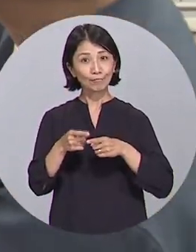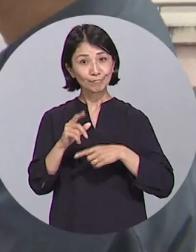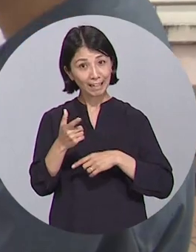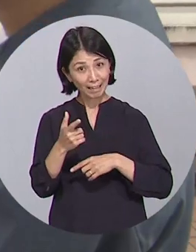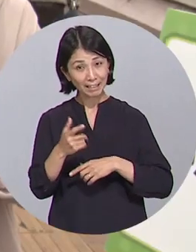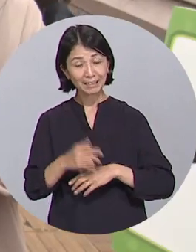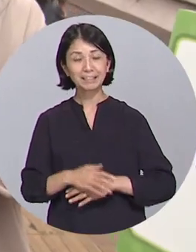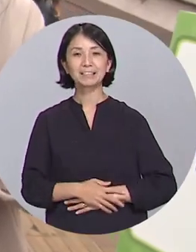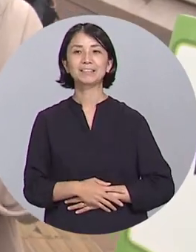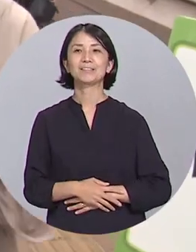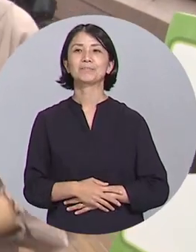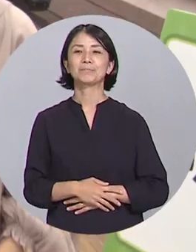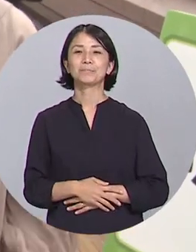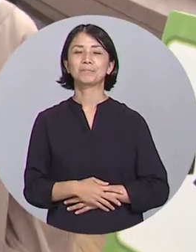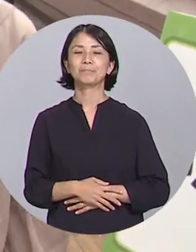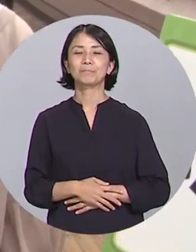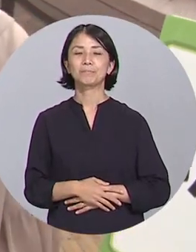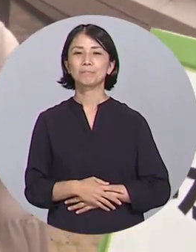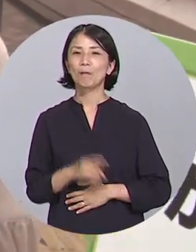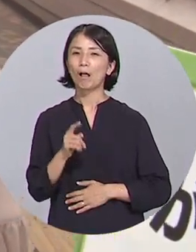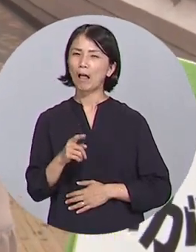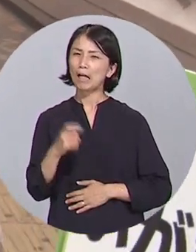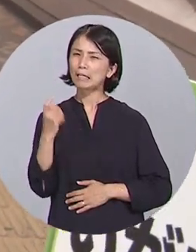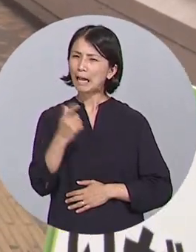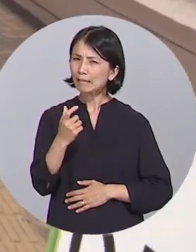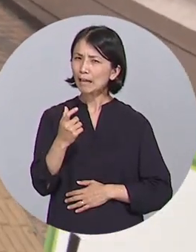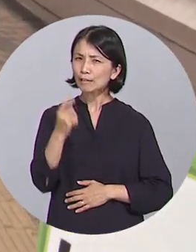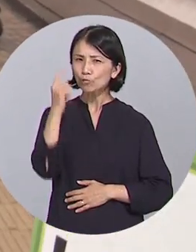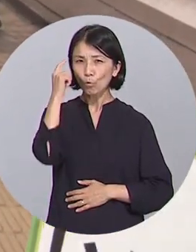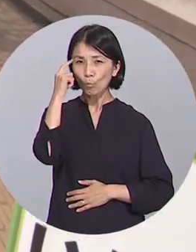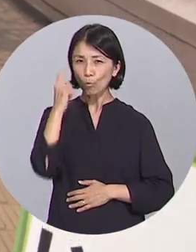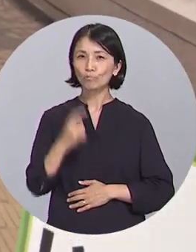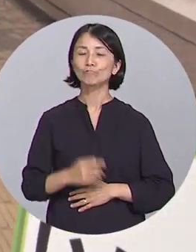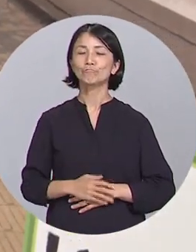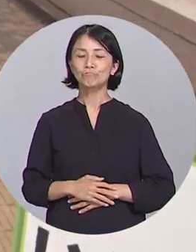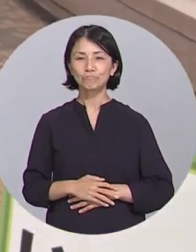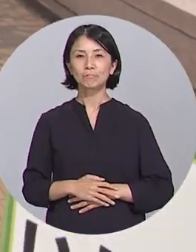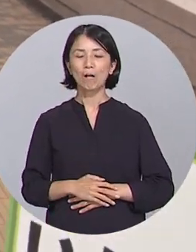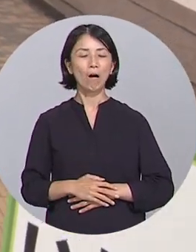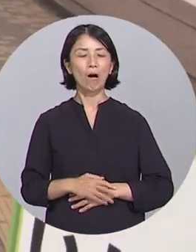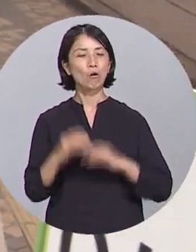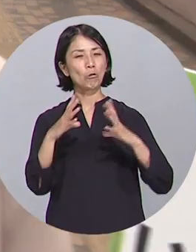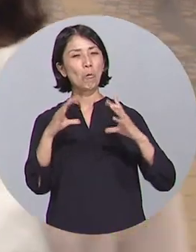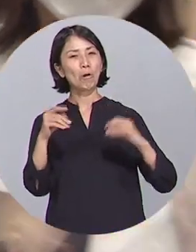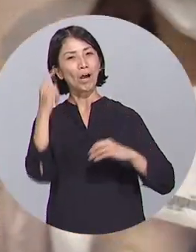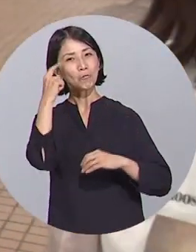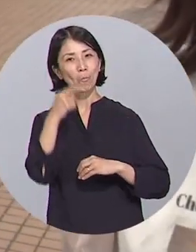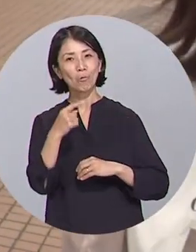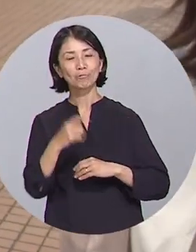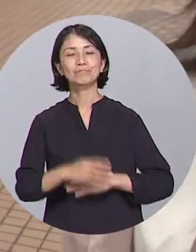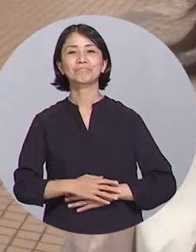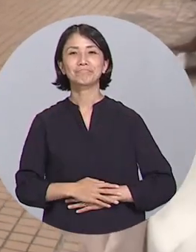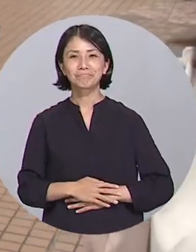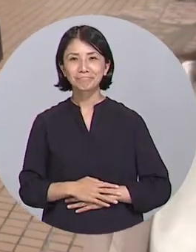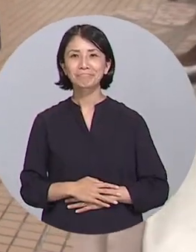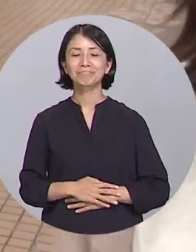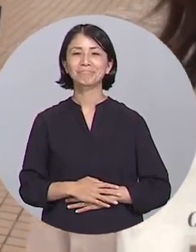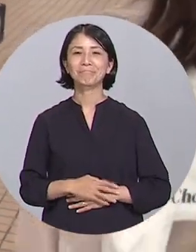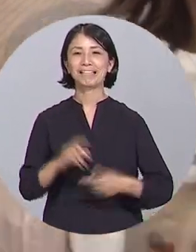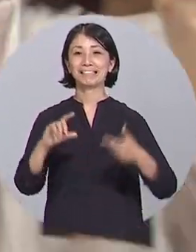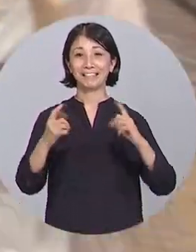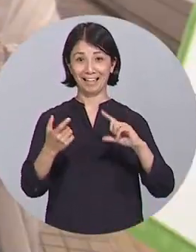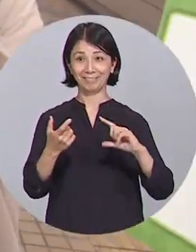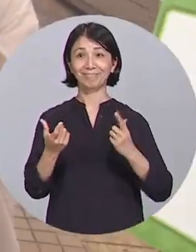った、なるほど。 でも意外と硬そう。 意外と硬そう、 意外と柔らかそうだと思ったのに全く逆。